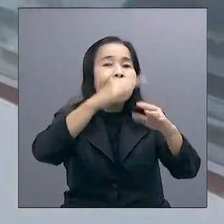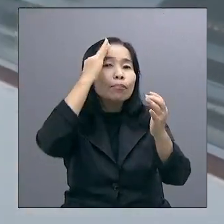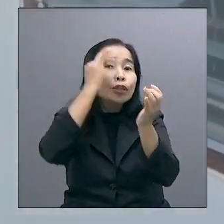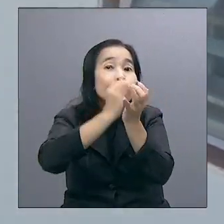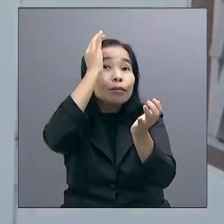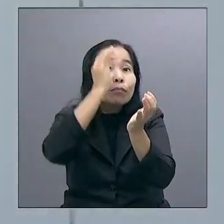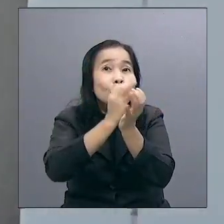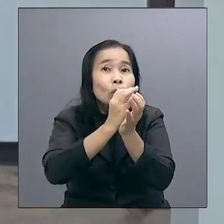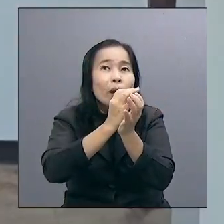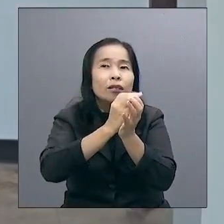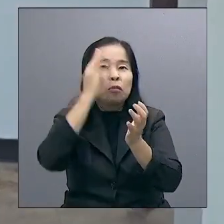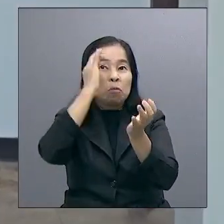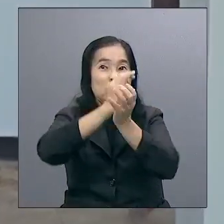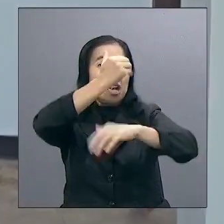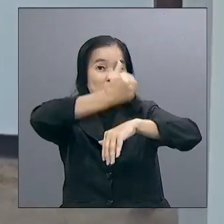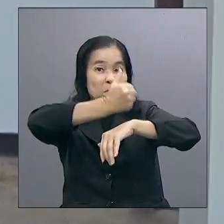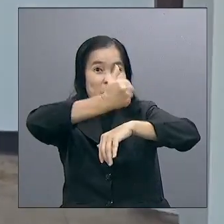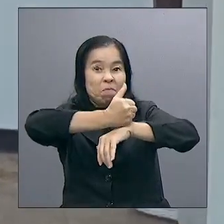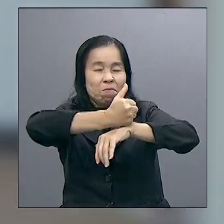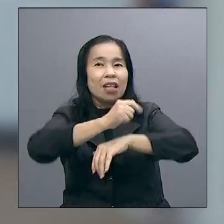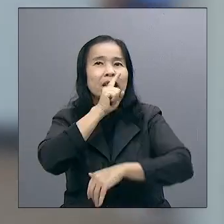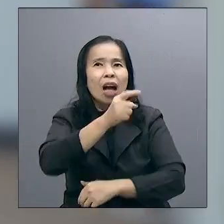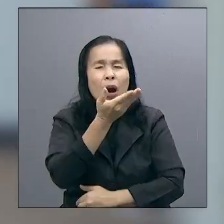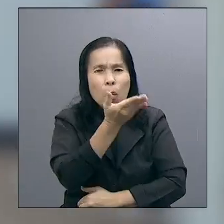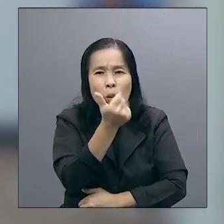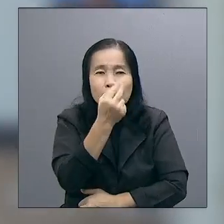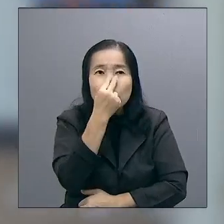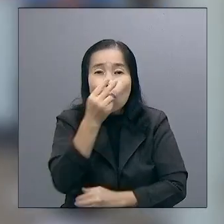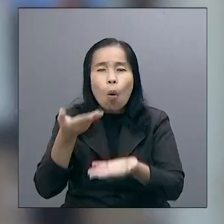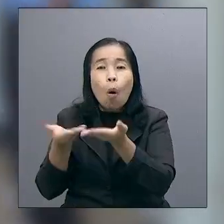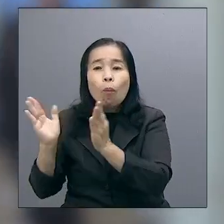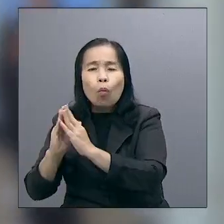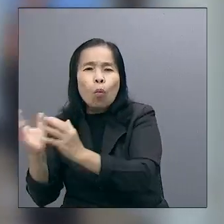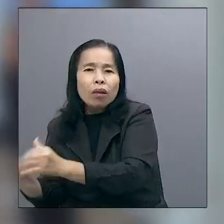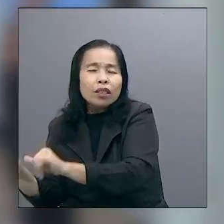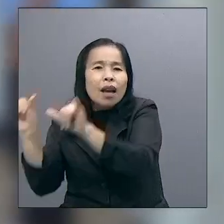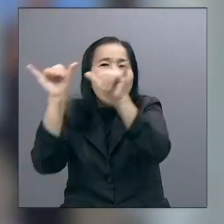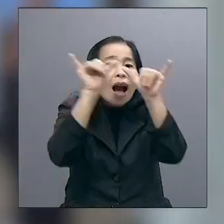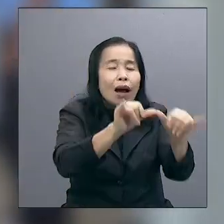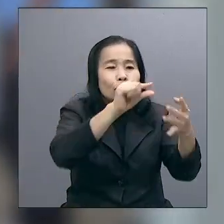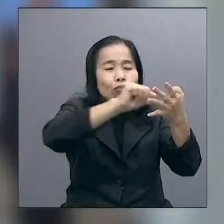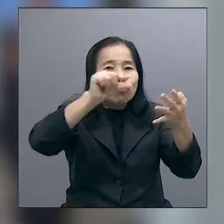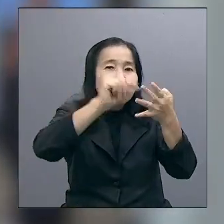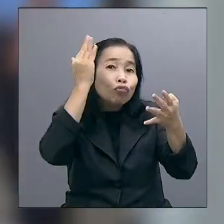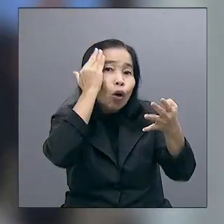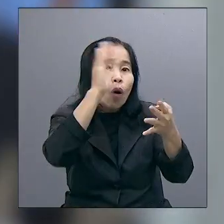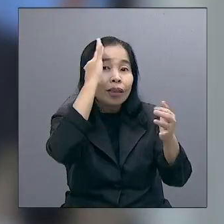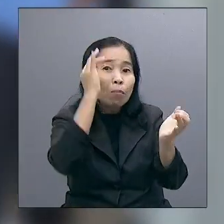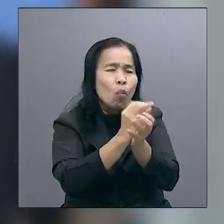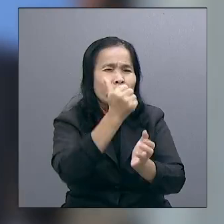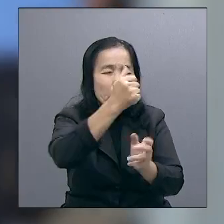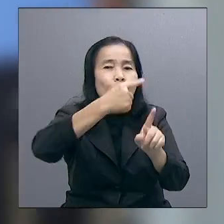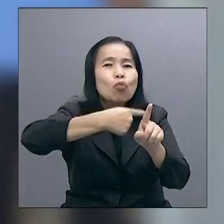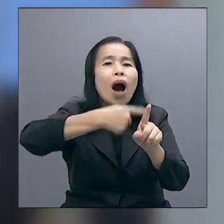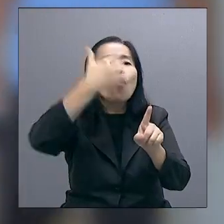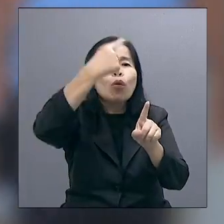ั สสำรา สรวัตยใหญ่ ส.พ. »,ต Owner .ขอให้ครอบหัวนัเรีนทั้สองคนย้ายมาพักอศัยอยู่ใน mêmesแ ตัรวัดเป็การช่วง